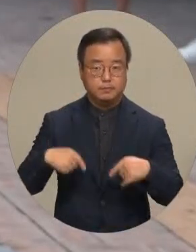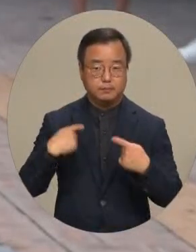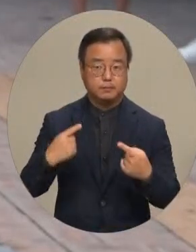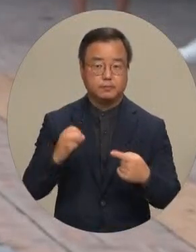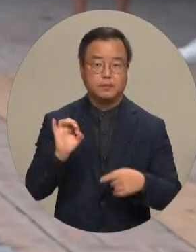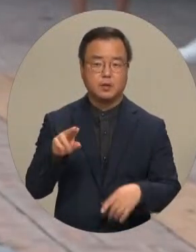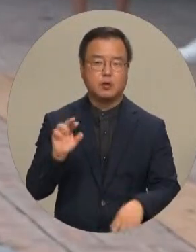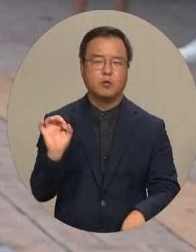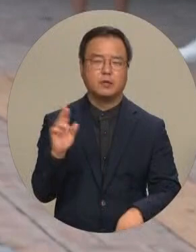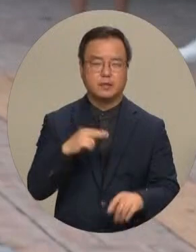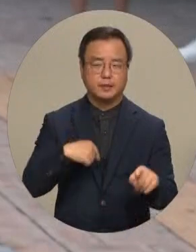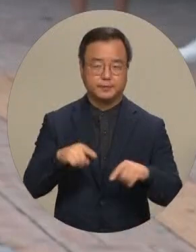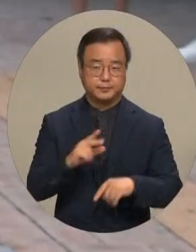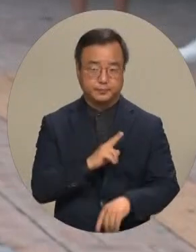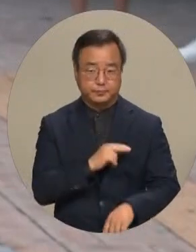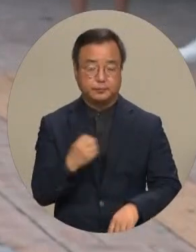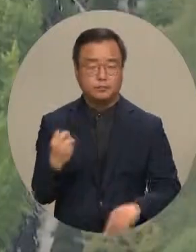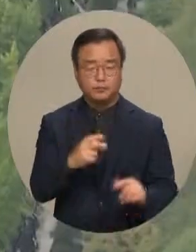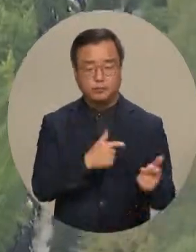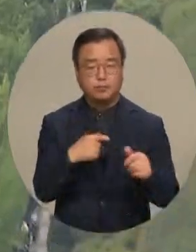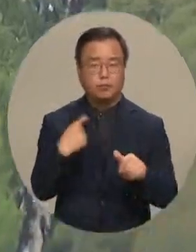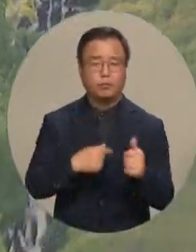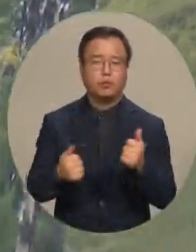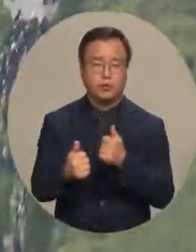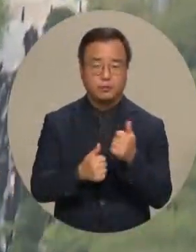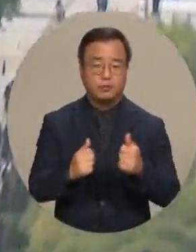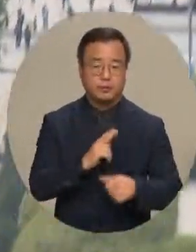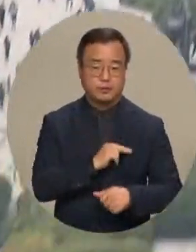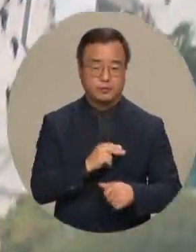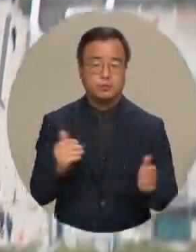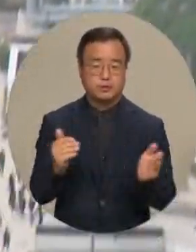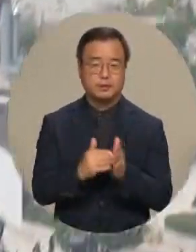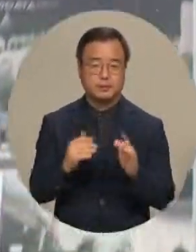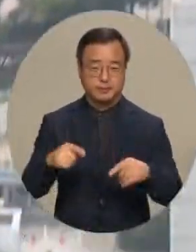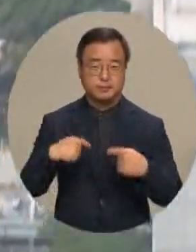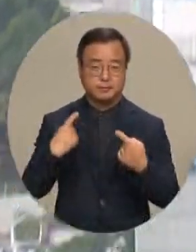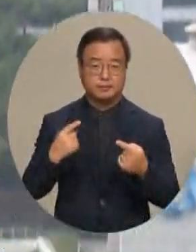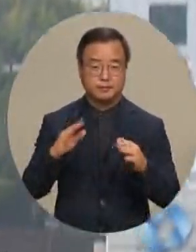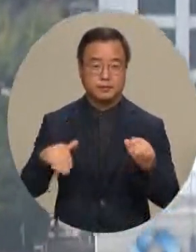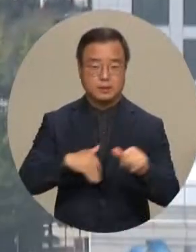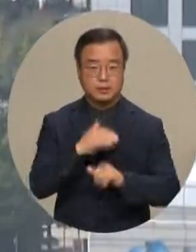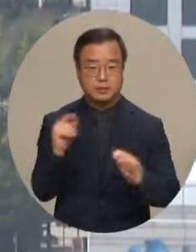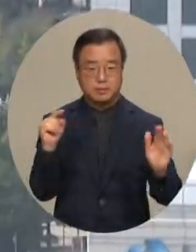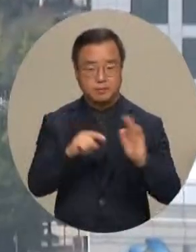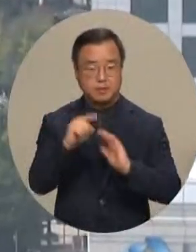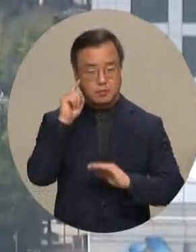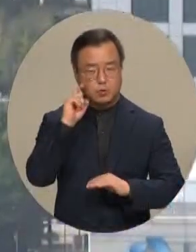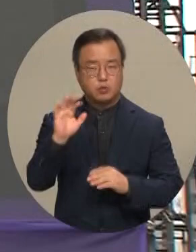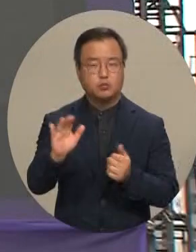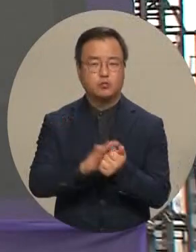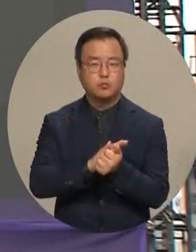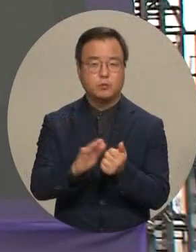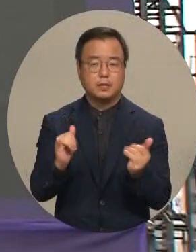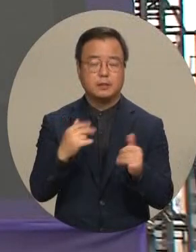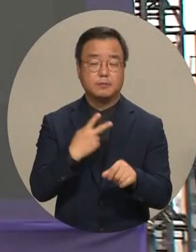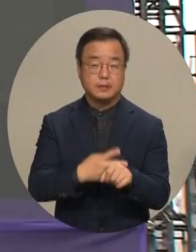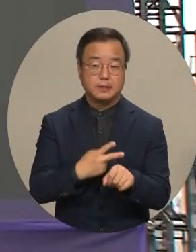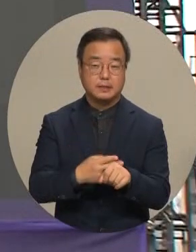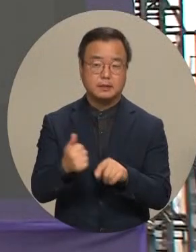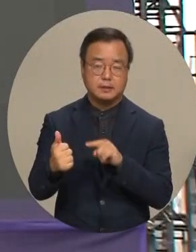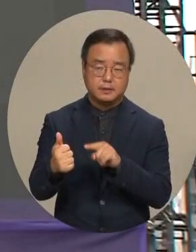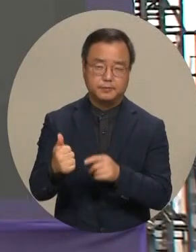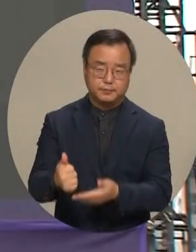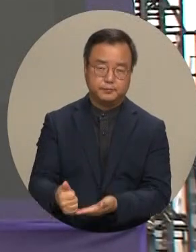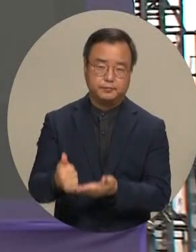여야 정치인들과 국회 교육위 의원들도 자리를 함께했습니다. 현장을 찾은 추모객들은 스승에 대한 존경과